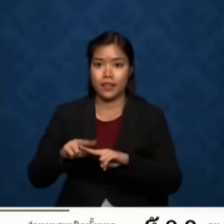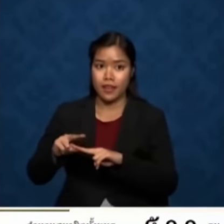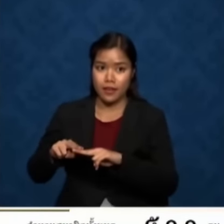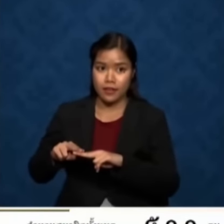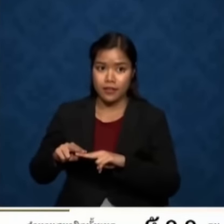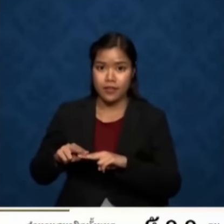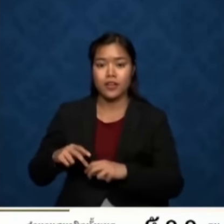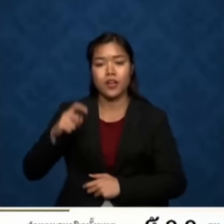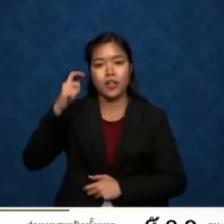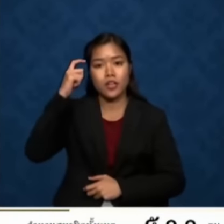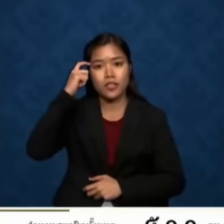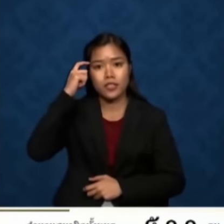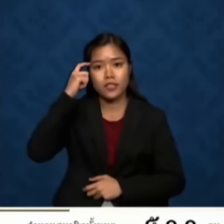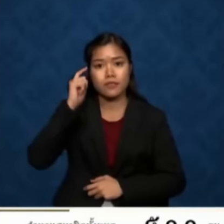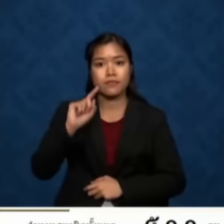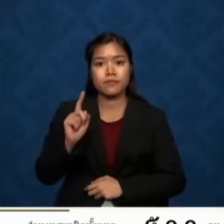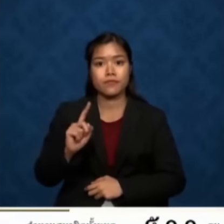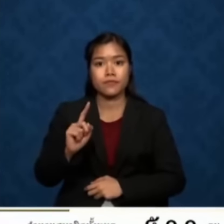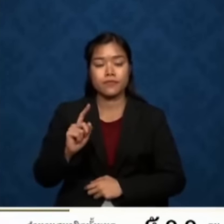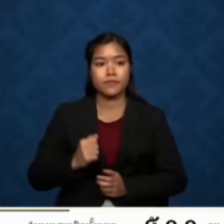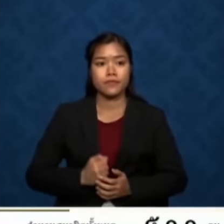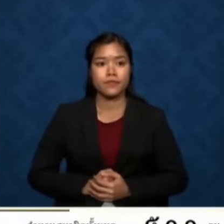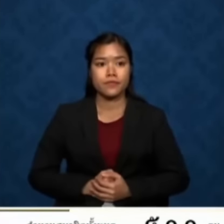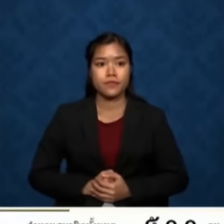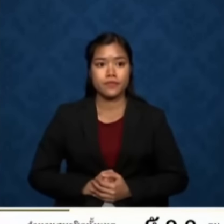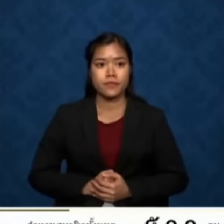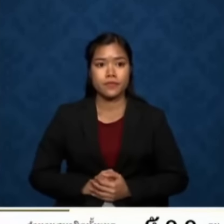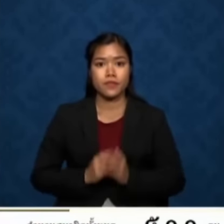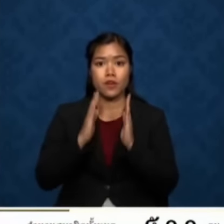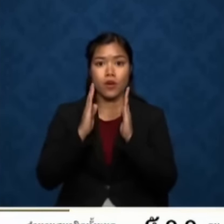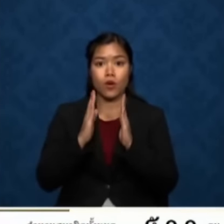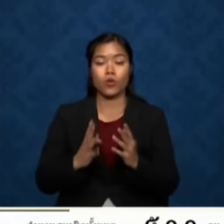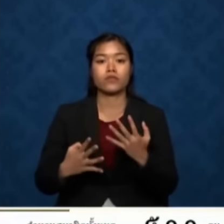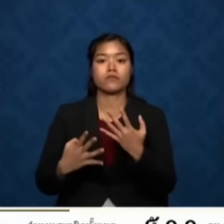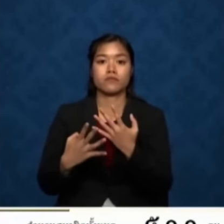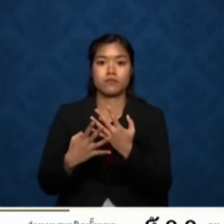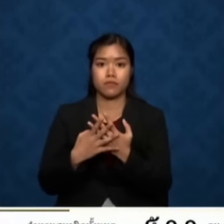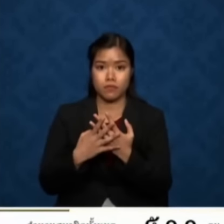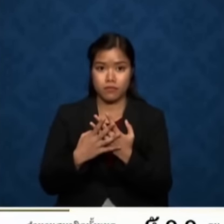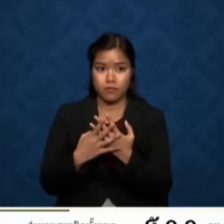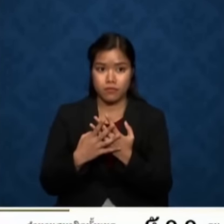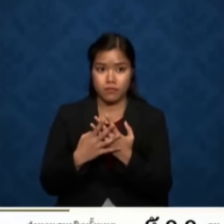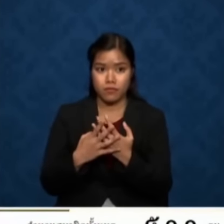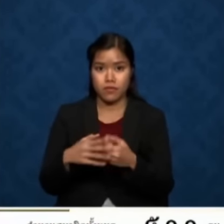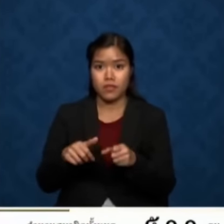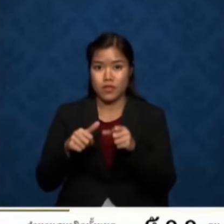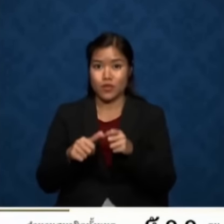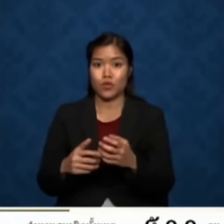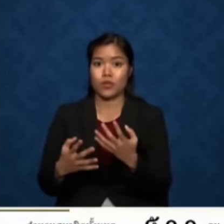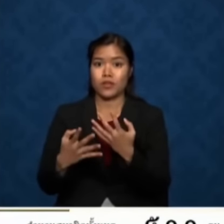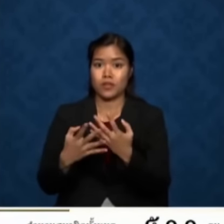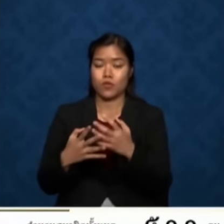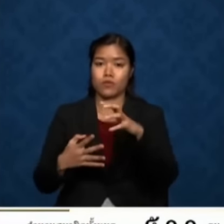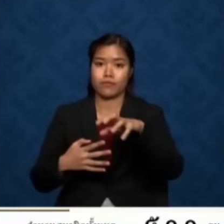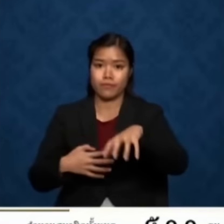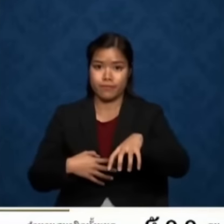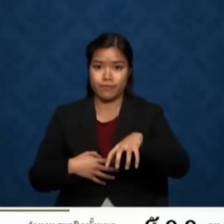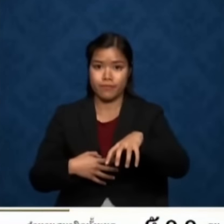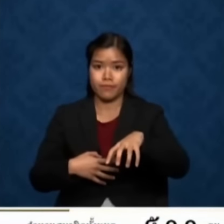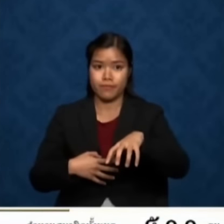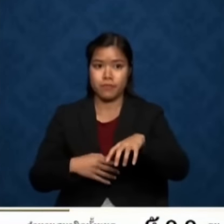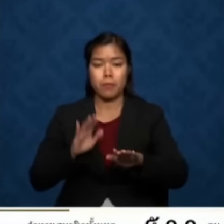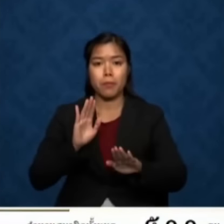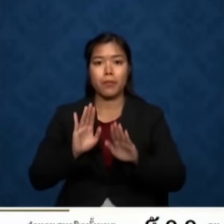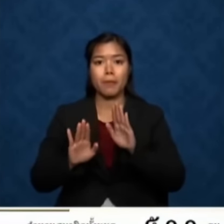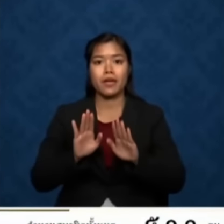ท่านทราบหรือไม่ว่าผู้ต้องขังในราชทัณฑ์ประมา